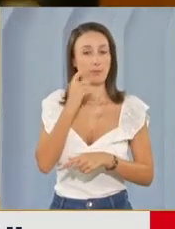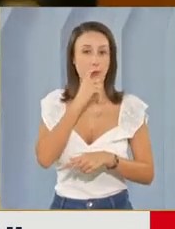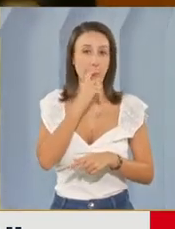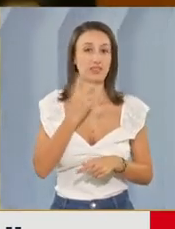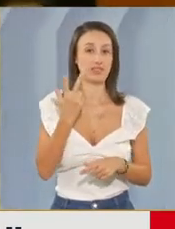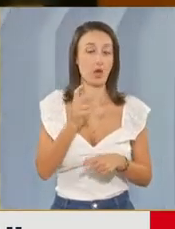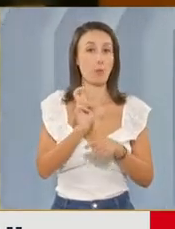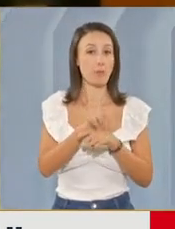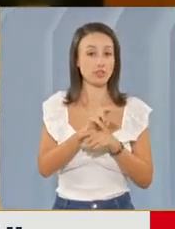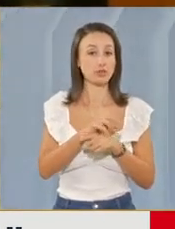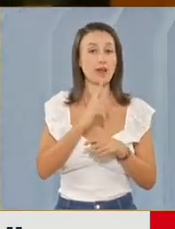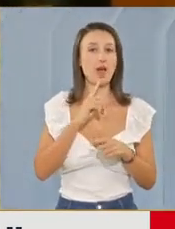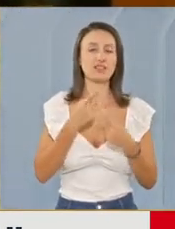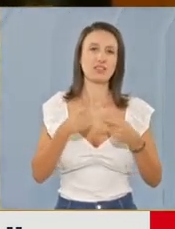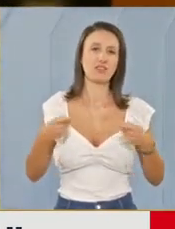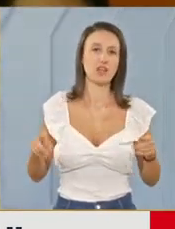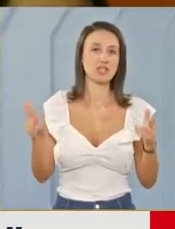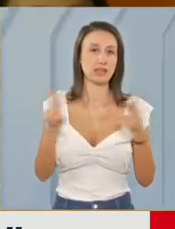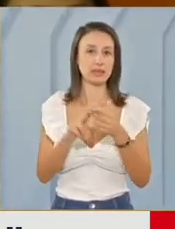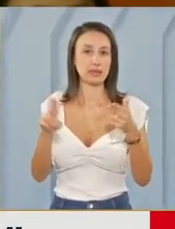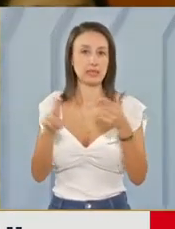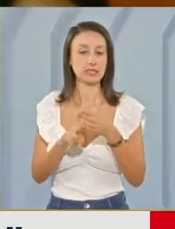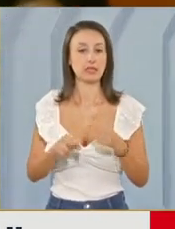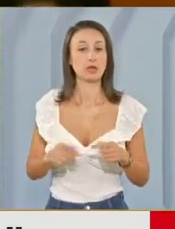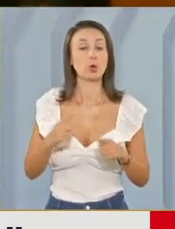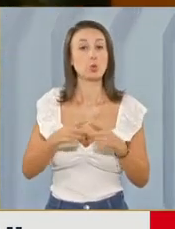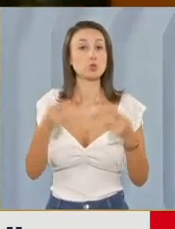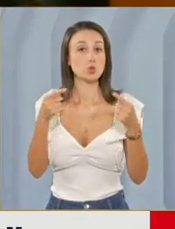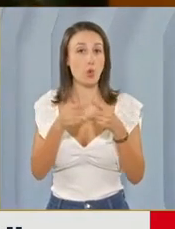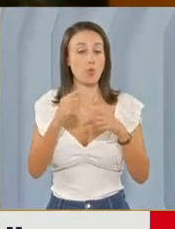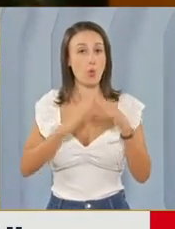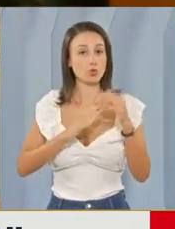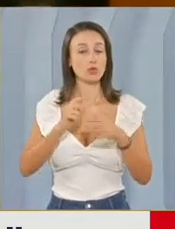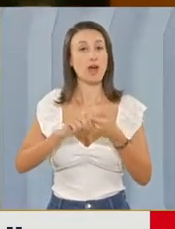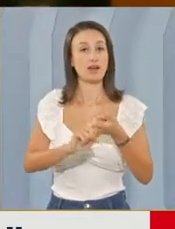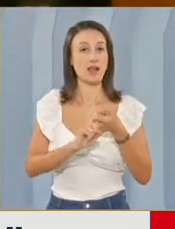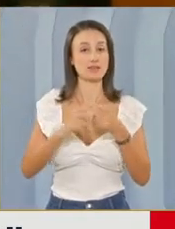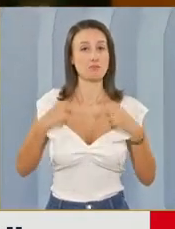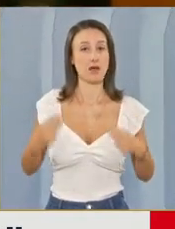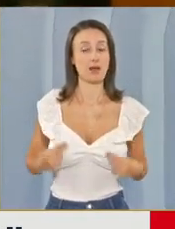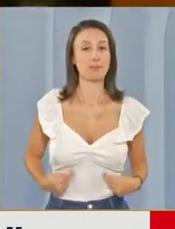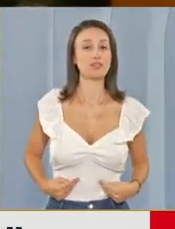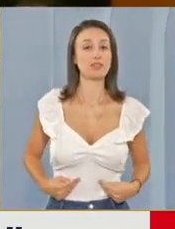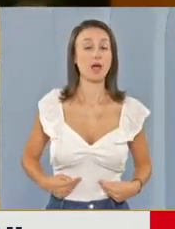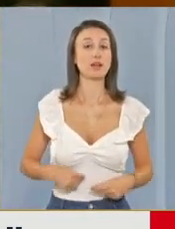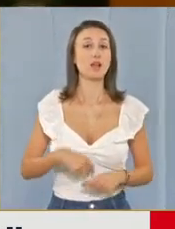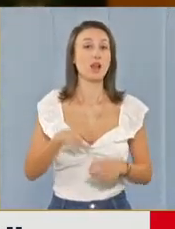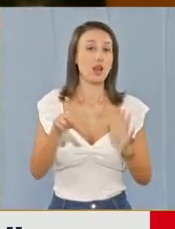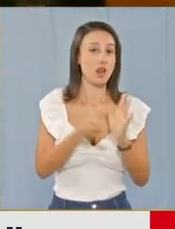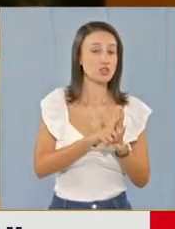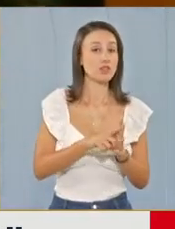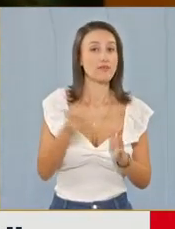cele trei au participat la o serie de întâlniri bilaterale cu scopul de a consolida relațiile parlamentare bilaterale între